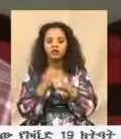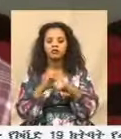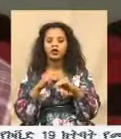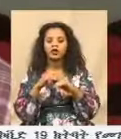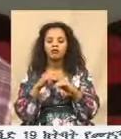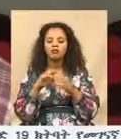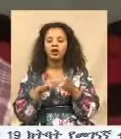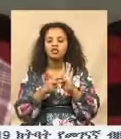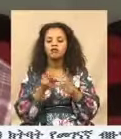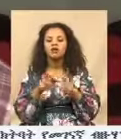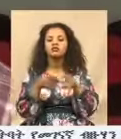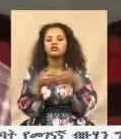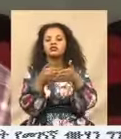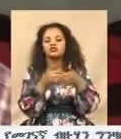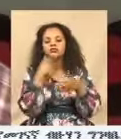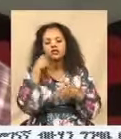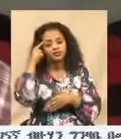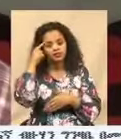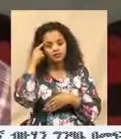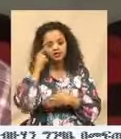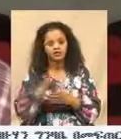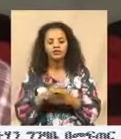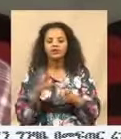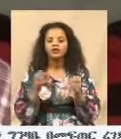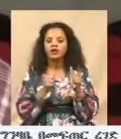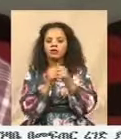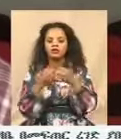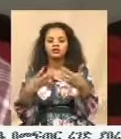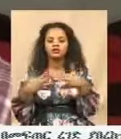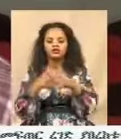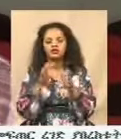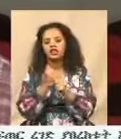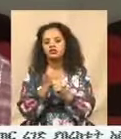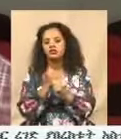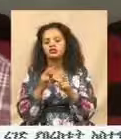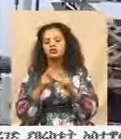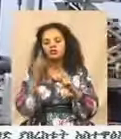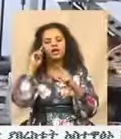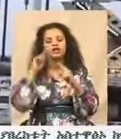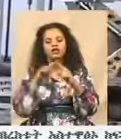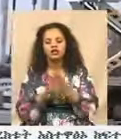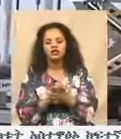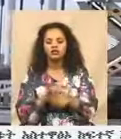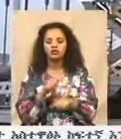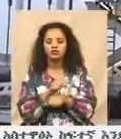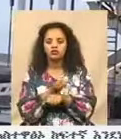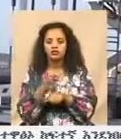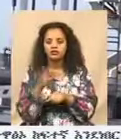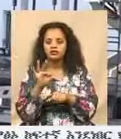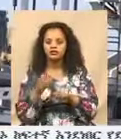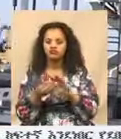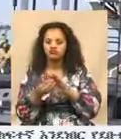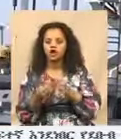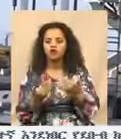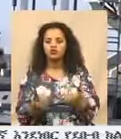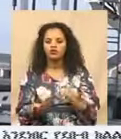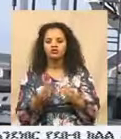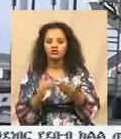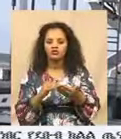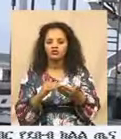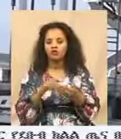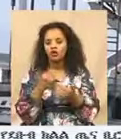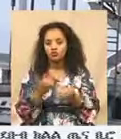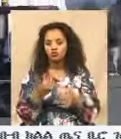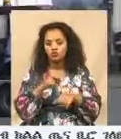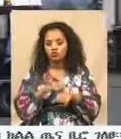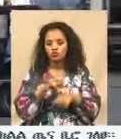ኦልሞስት ማህበረሰቡን መድረስ ነው ብለን ስለምናስብ ከሚዲያ ጋር ተቀናጅተን ለመስራት በጣም አቅደናል። የኮቪድ-19 ተጽዕኖ አሁንም በቀጠለበት በአሁኑ